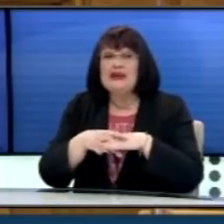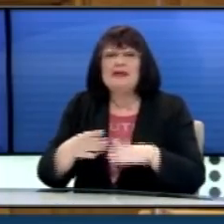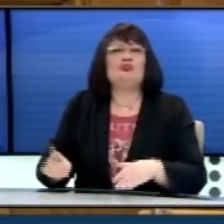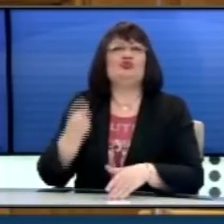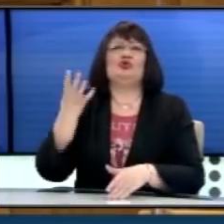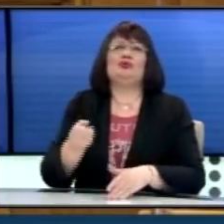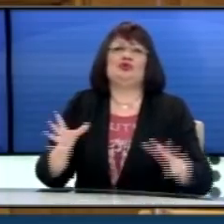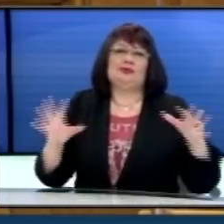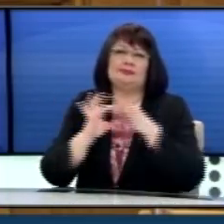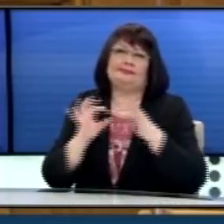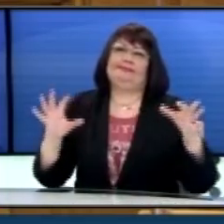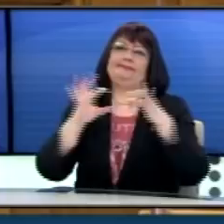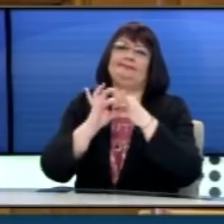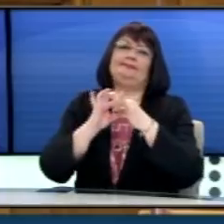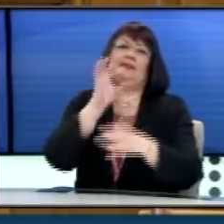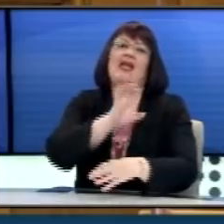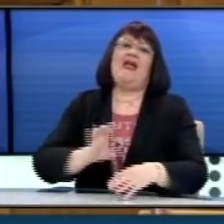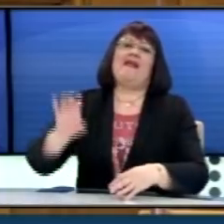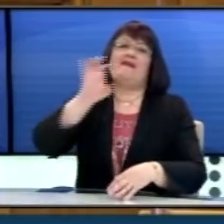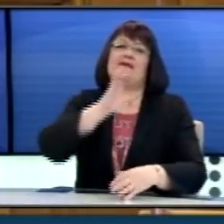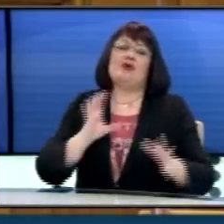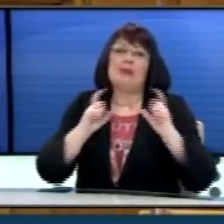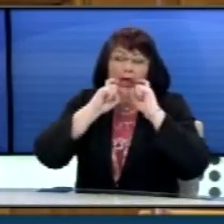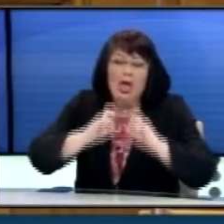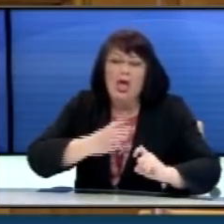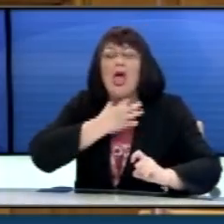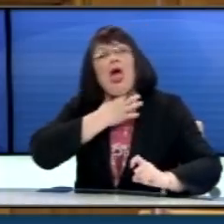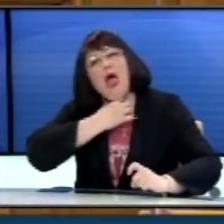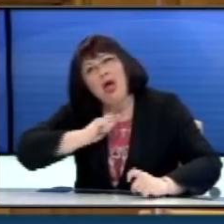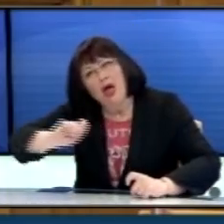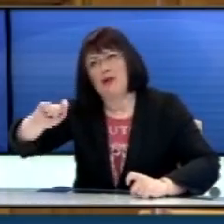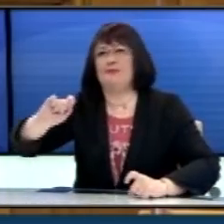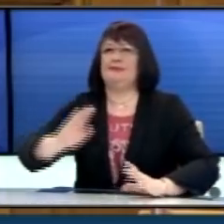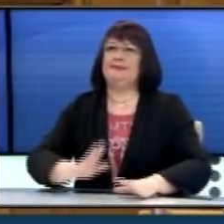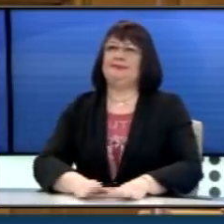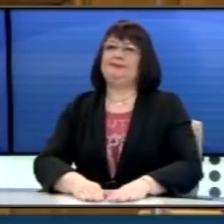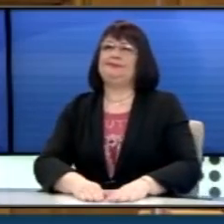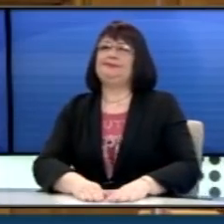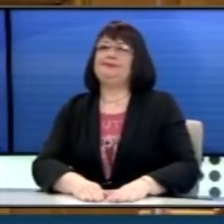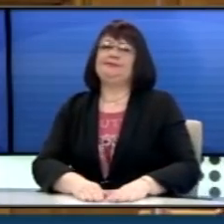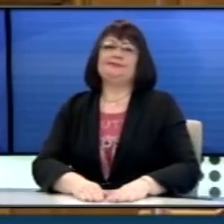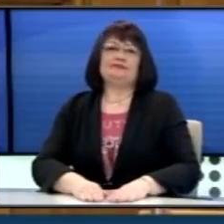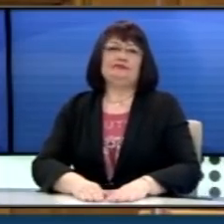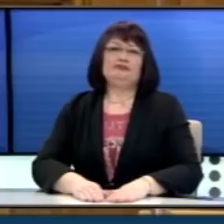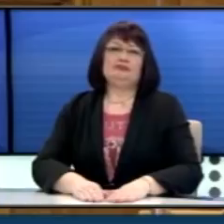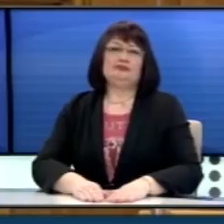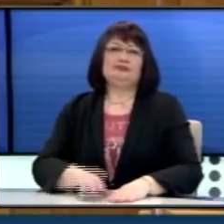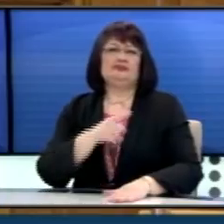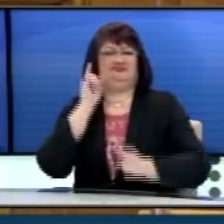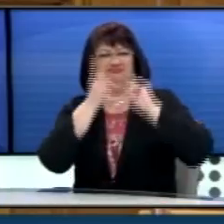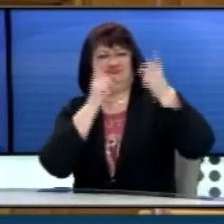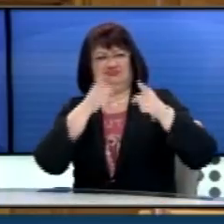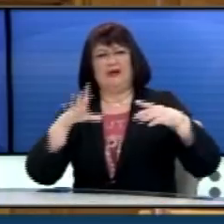αλυσίδα για τους λαούς της Ευρώπης τα επόμενα χρόνια. Εμείς Δεν θα σας βολέψουμε με